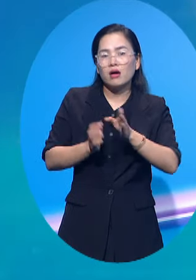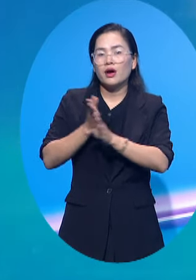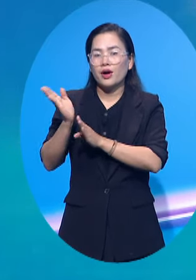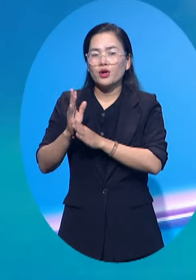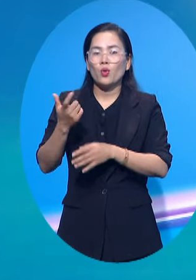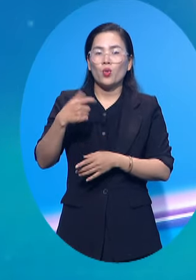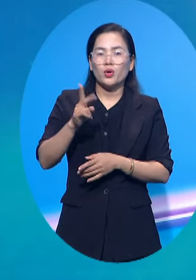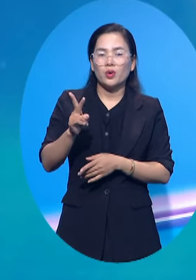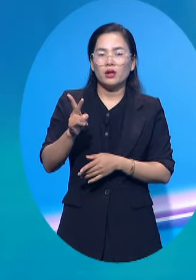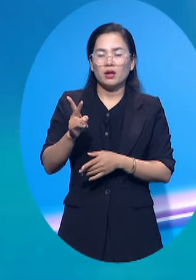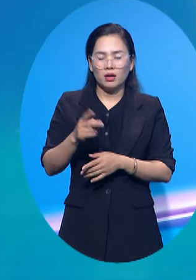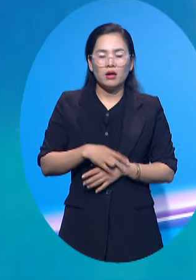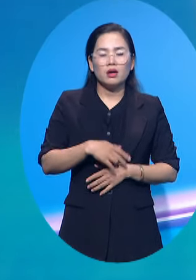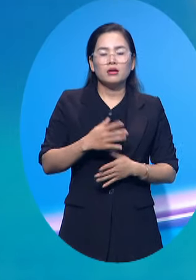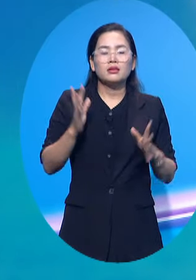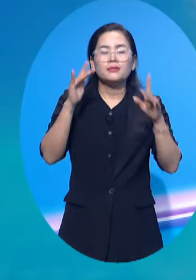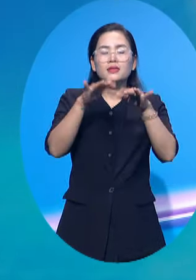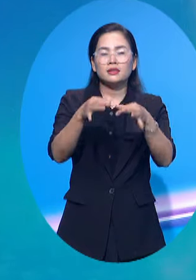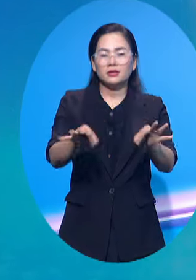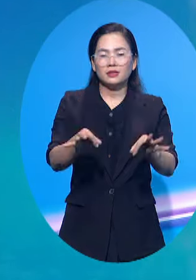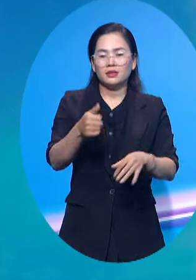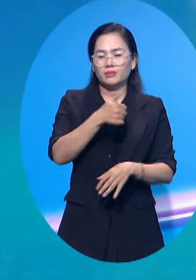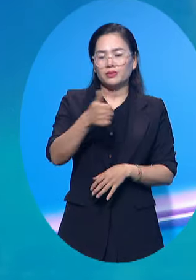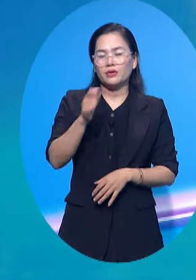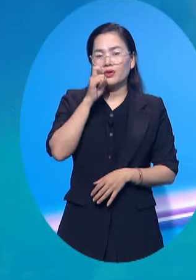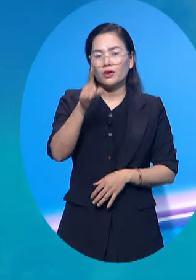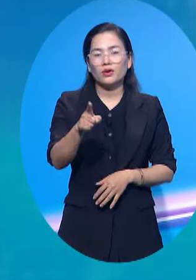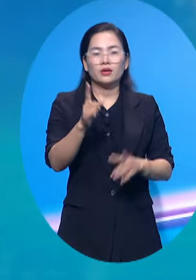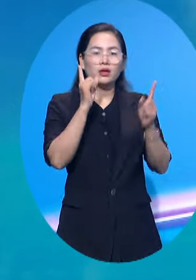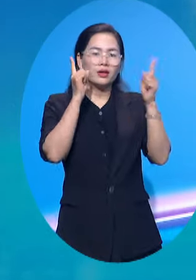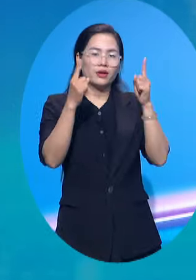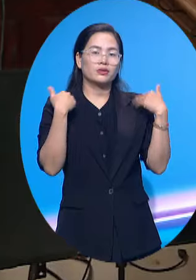sát cho chương trình Dân hỏi Chính quyền trả lời tháng 5 năm 2024.